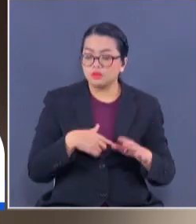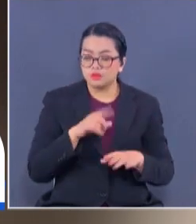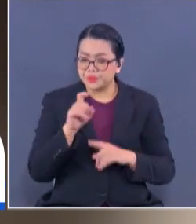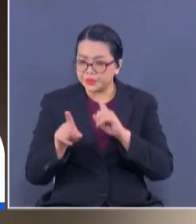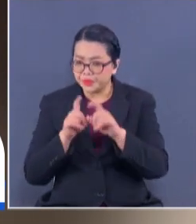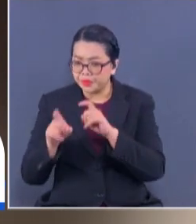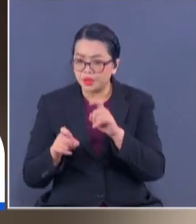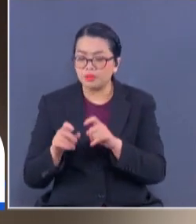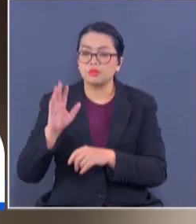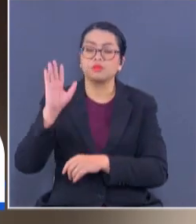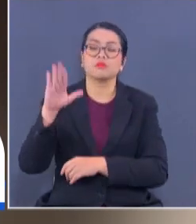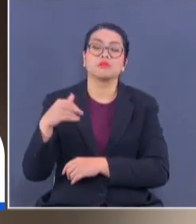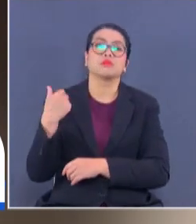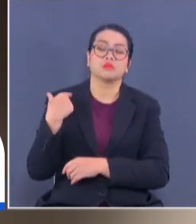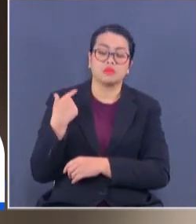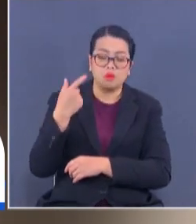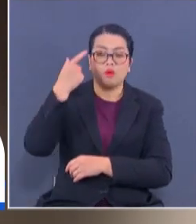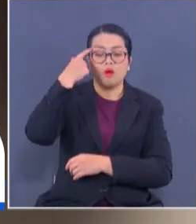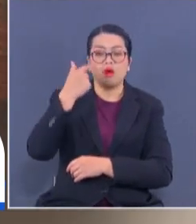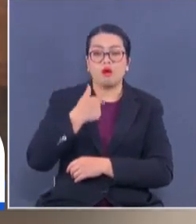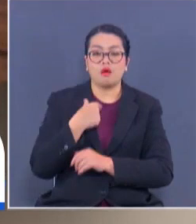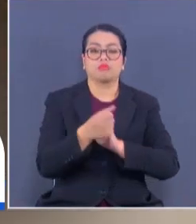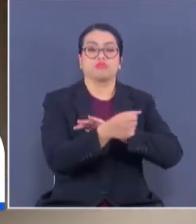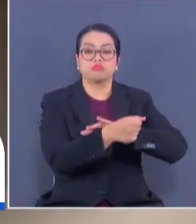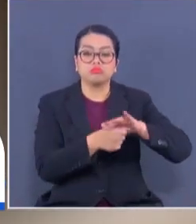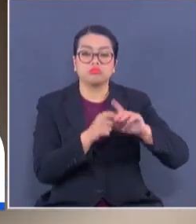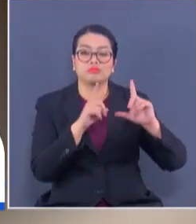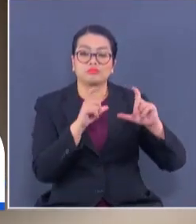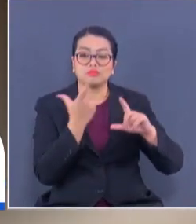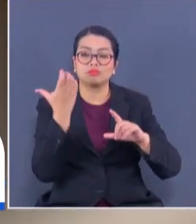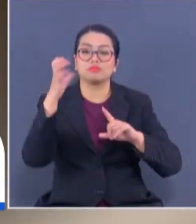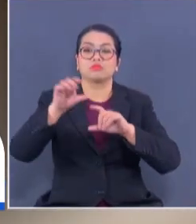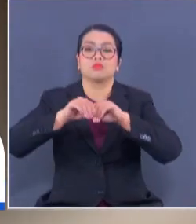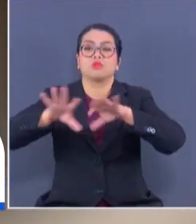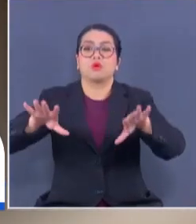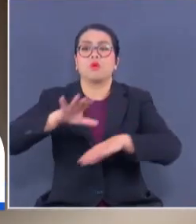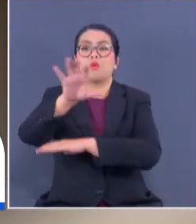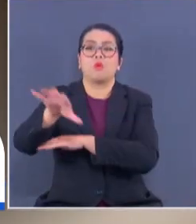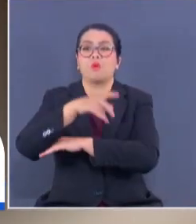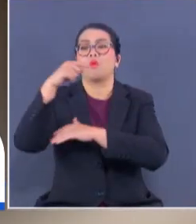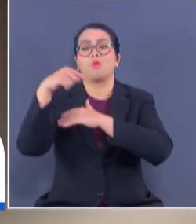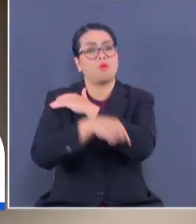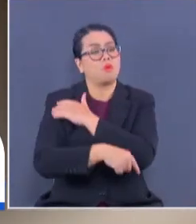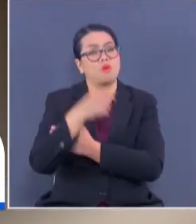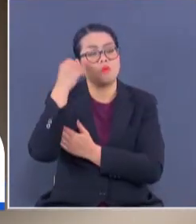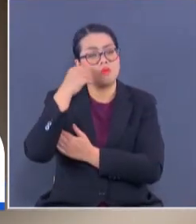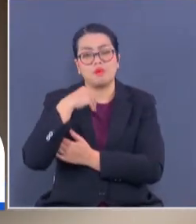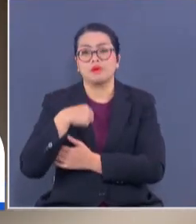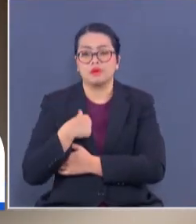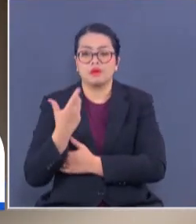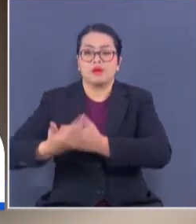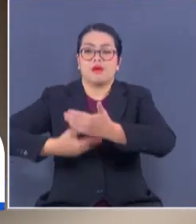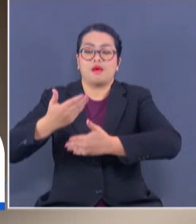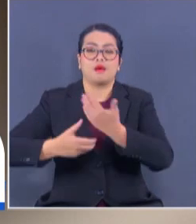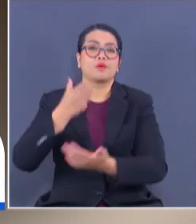ยๆก็เลยได้รู้ว่าเราถูกแอบอ้างเอารูปและชื่อไปหลอกโกงคนอีกแล้วเคสนี้เป็นการหลอกขายโทรศัพ